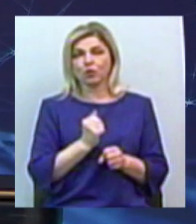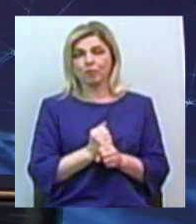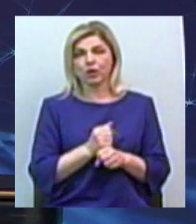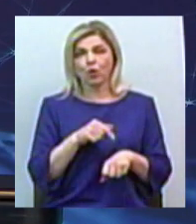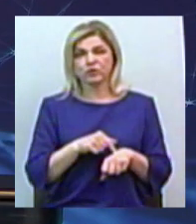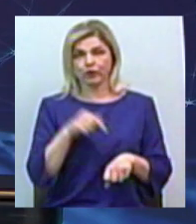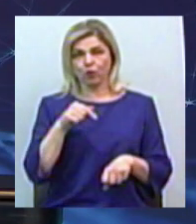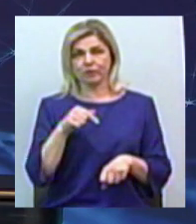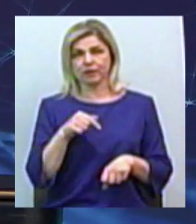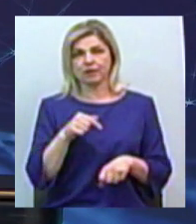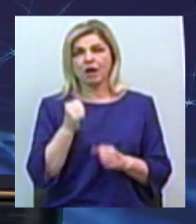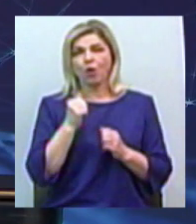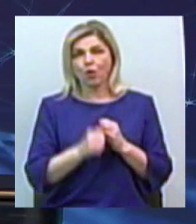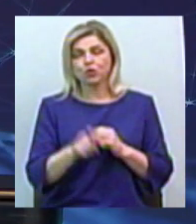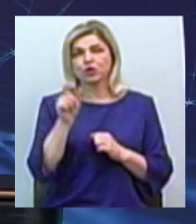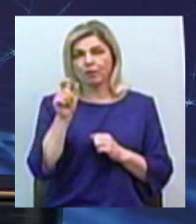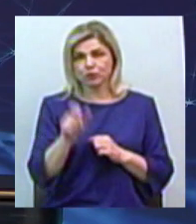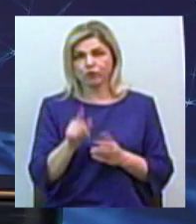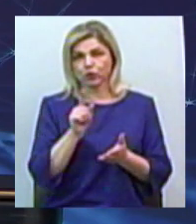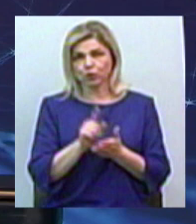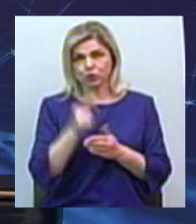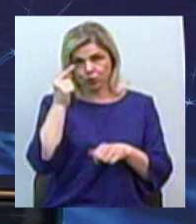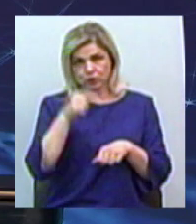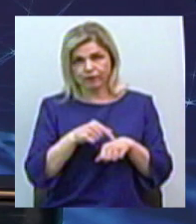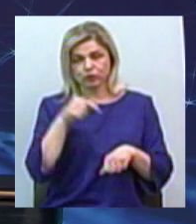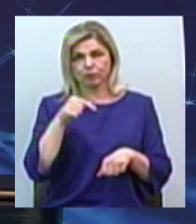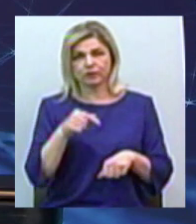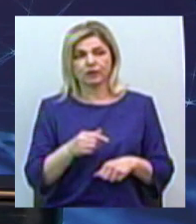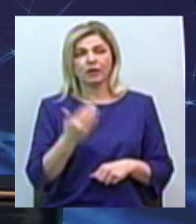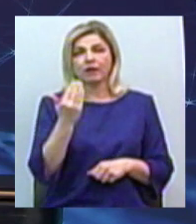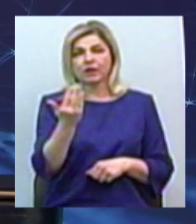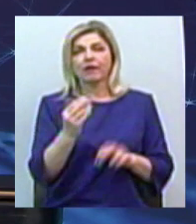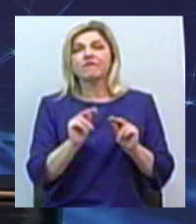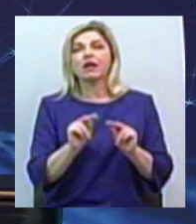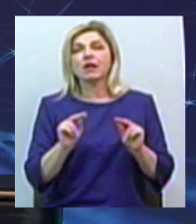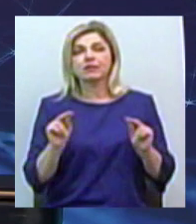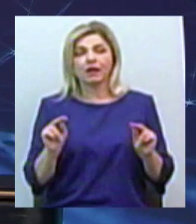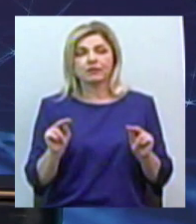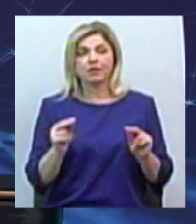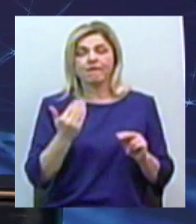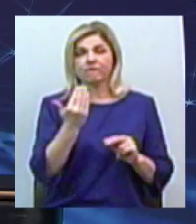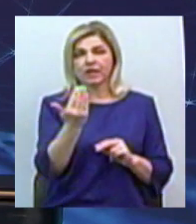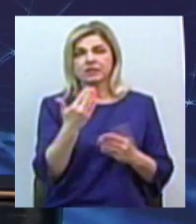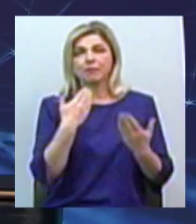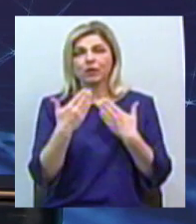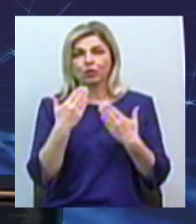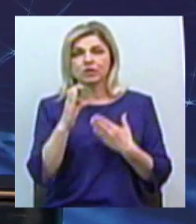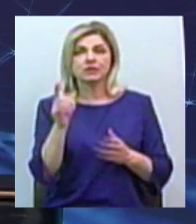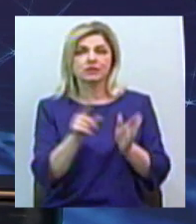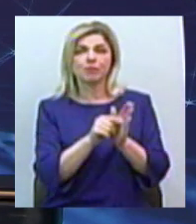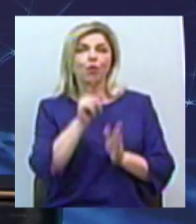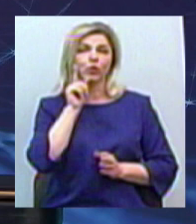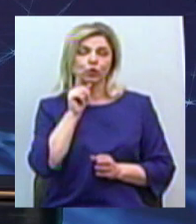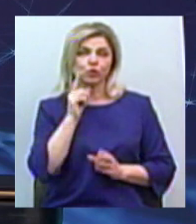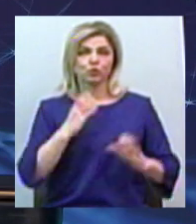Усвідомлення. Це кожен має усвідомити, розумієте? Ви викладаєте, ви спілкуєтеся з молоддю, зі